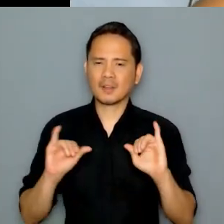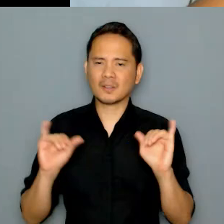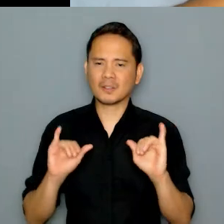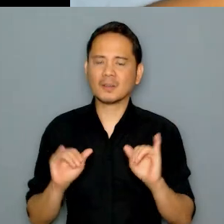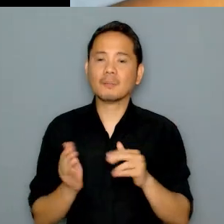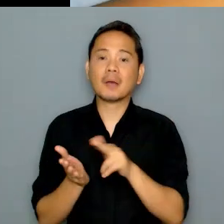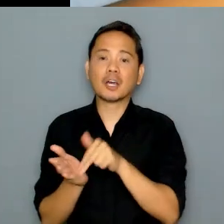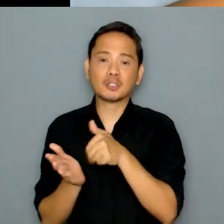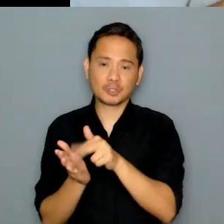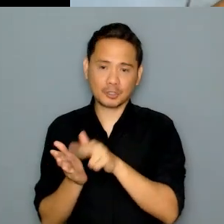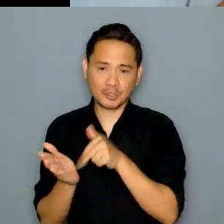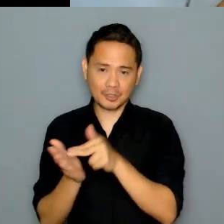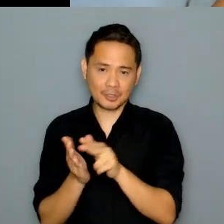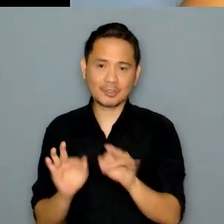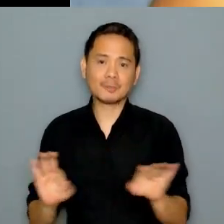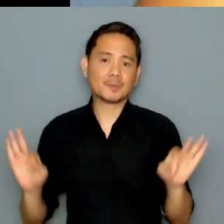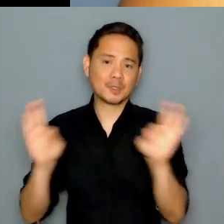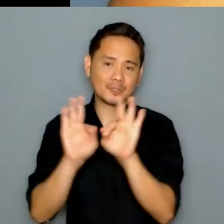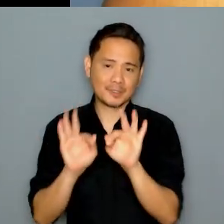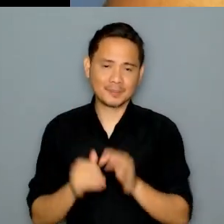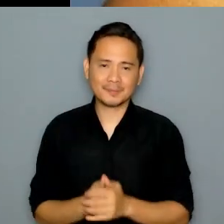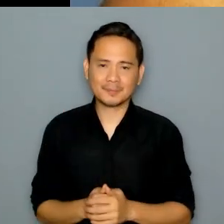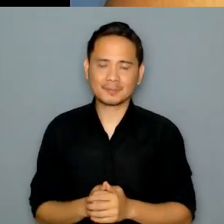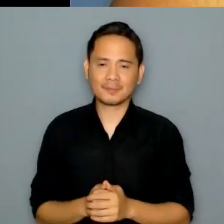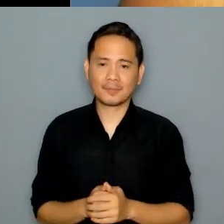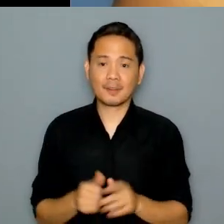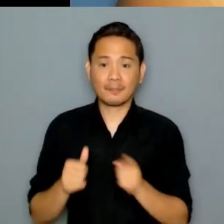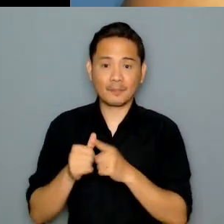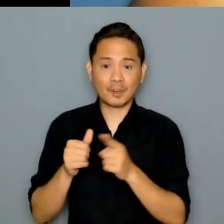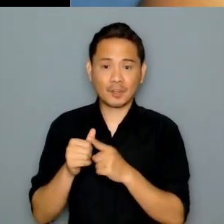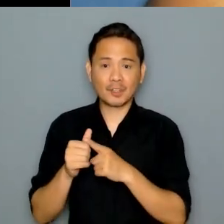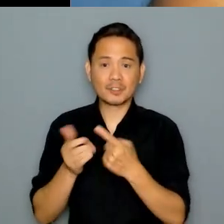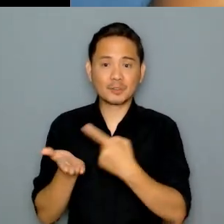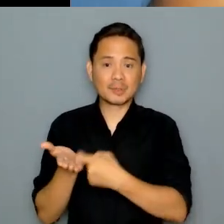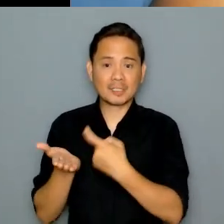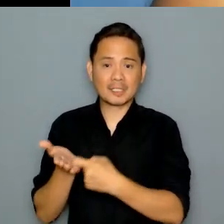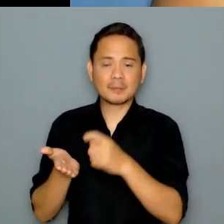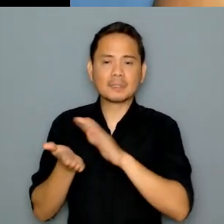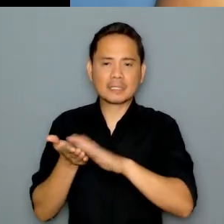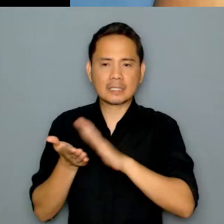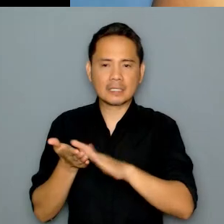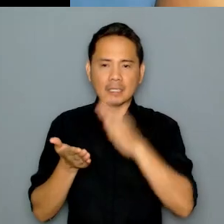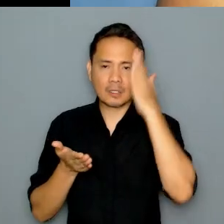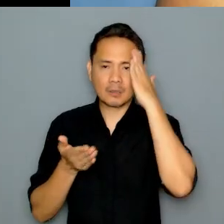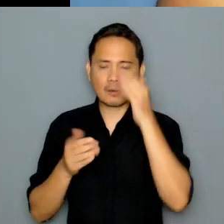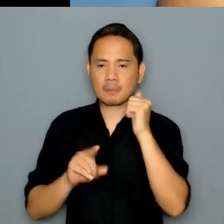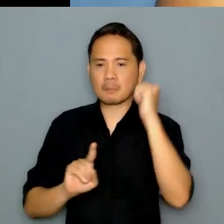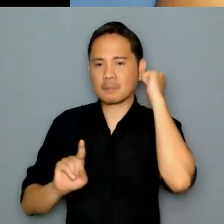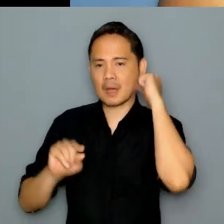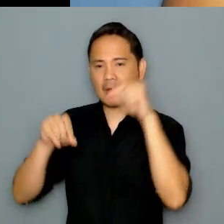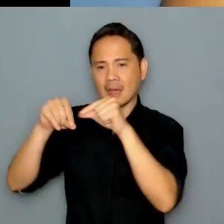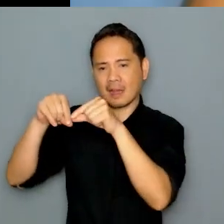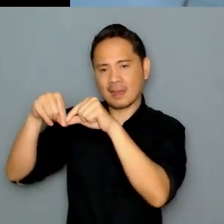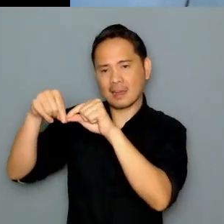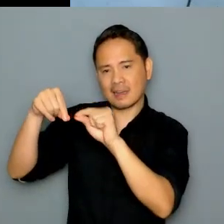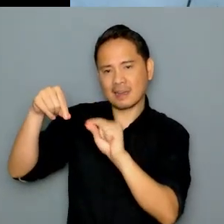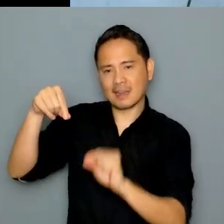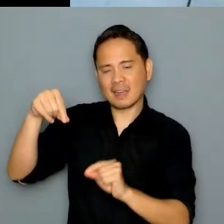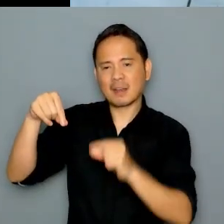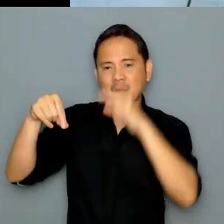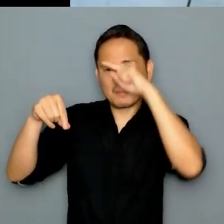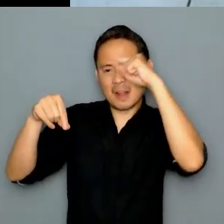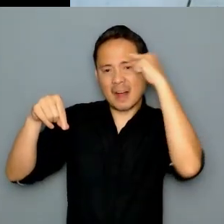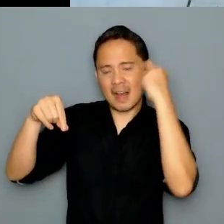Butter, syempre. Tapos nilinis ko yan ha, tinanggalan natin ng bituka. O, kung ngayon yun ang bituka, yung kulay itim dyan,